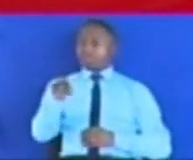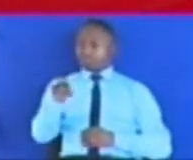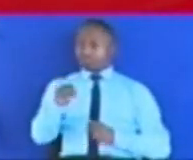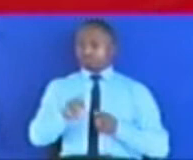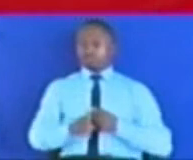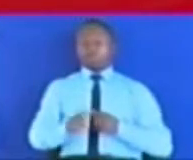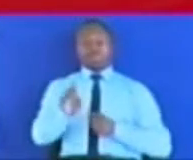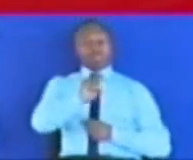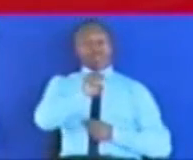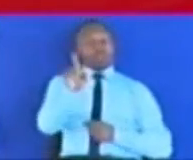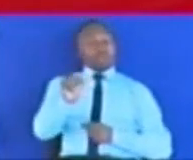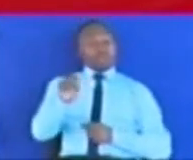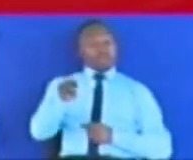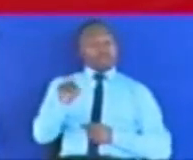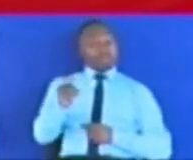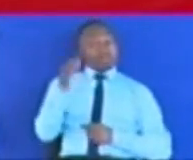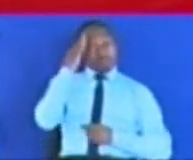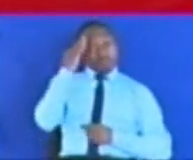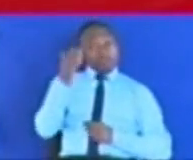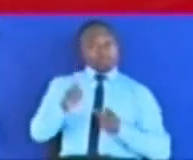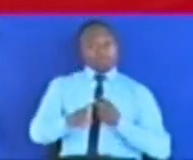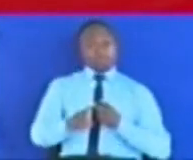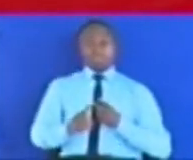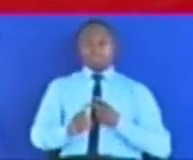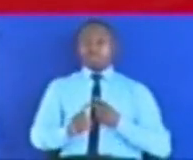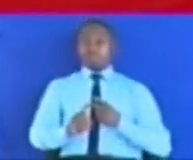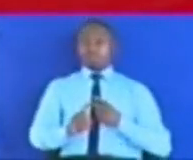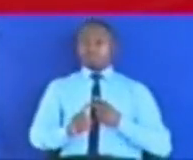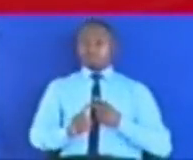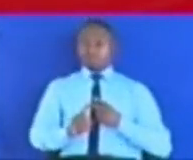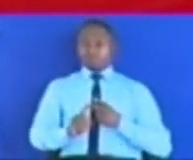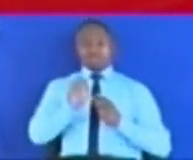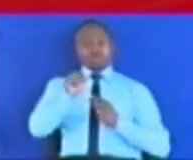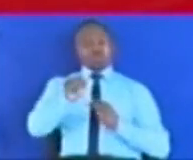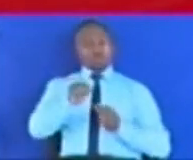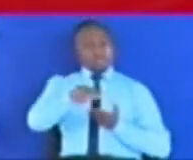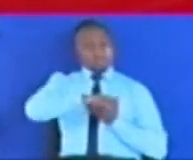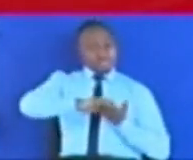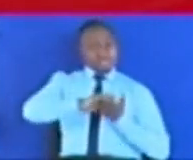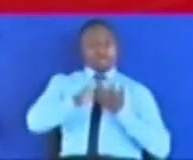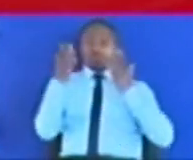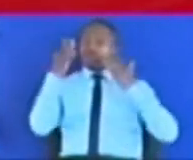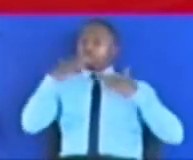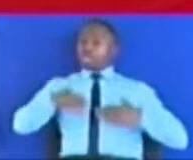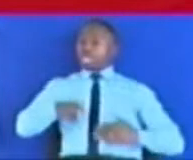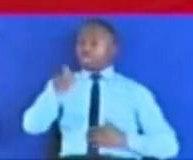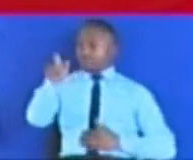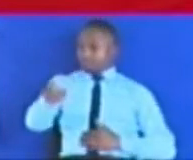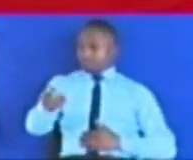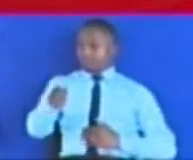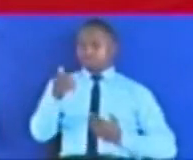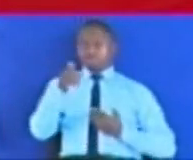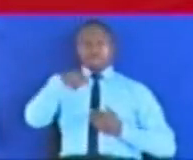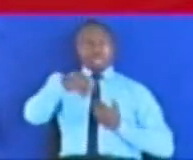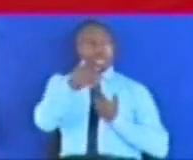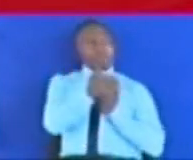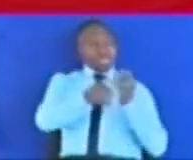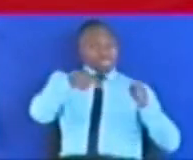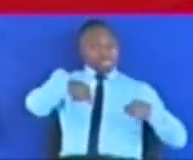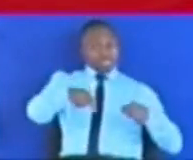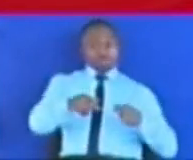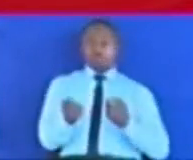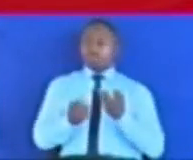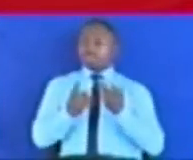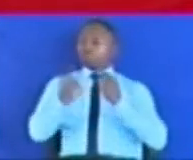Na zahanati hizi kama tunavyofahamu ndio huko huko kabisa kwenye msingi wa afya ya mwanzo. Lakini hapa nchini kwa takwimu tulizo